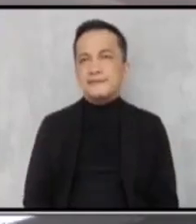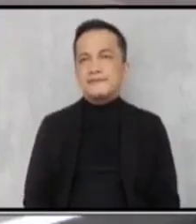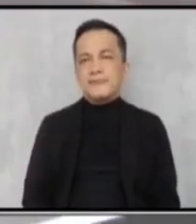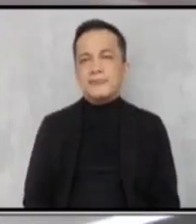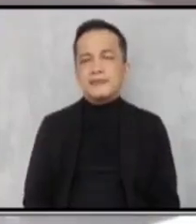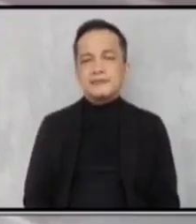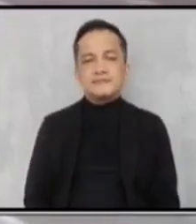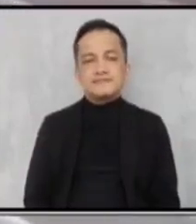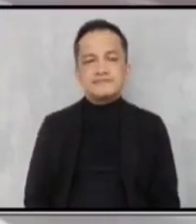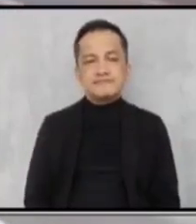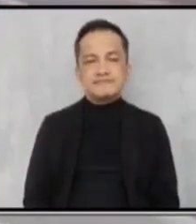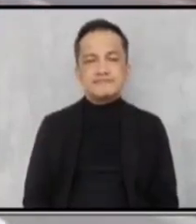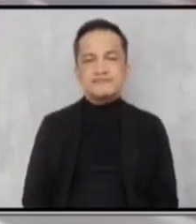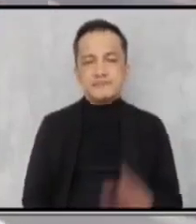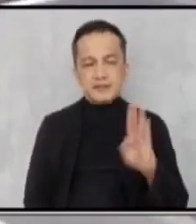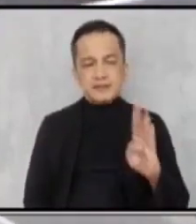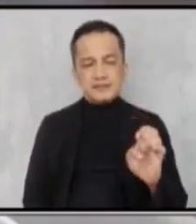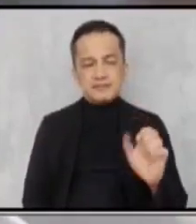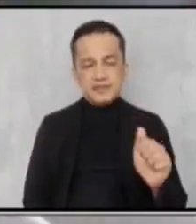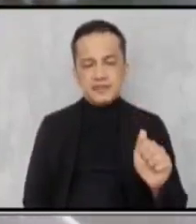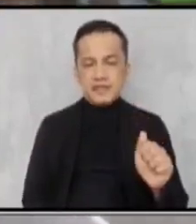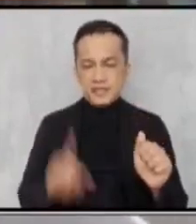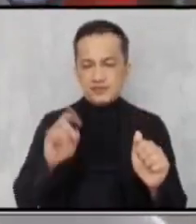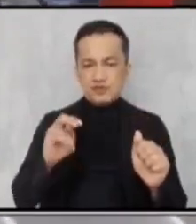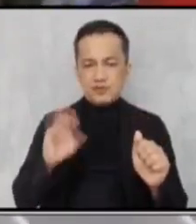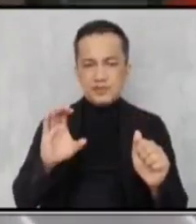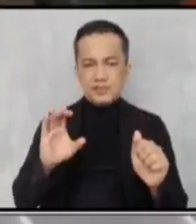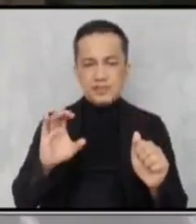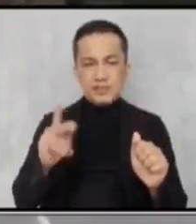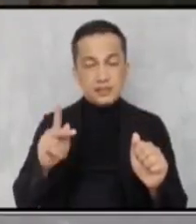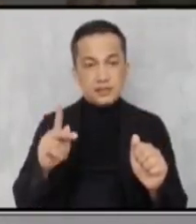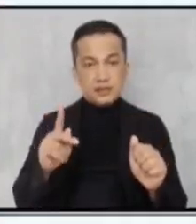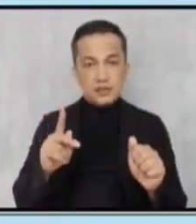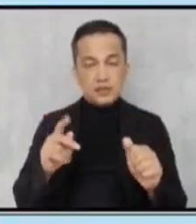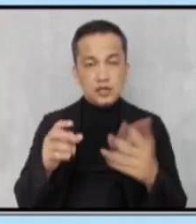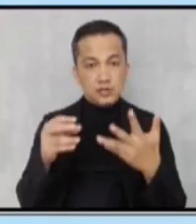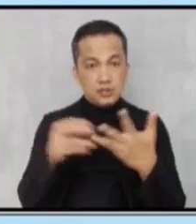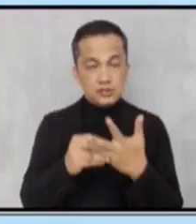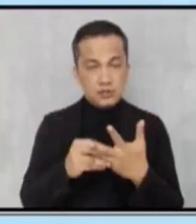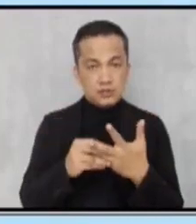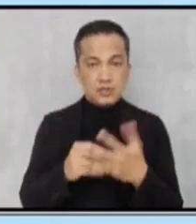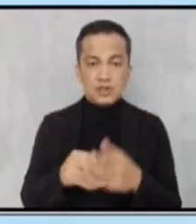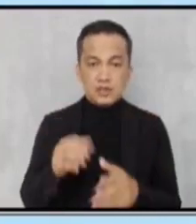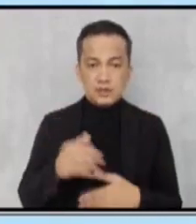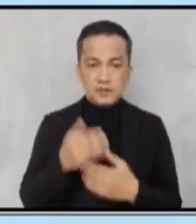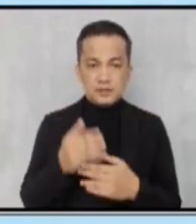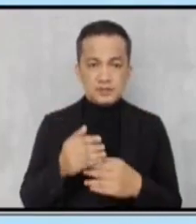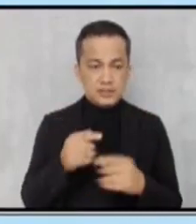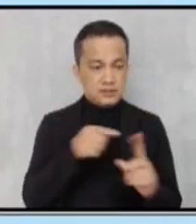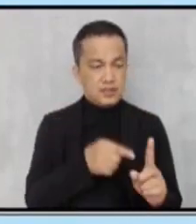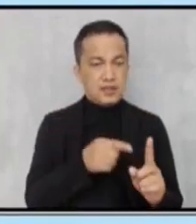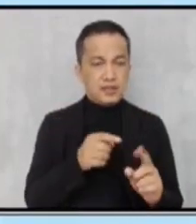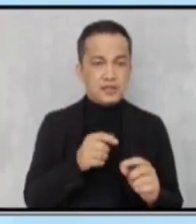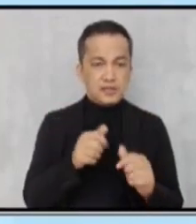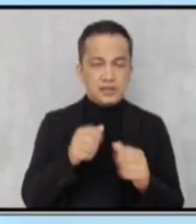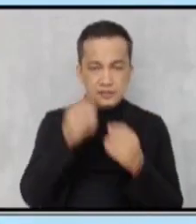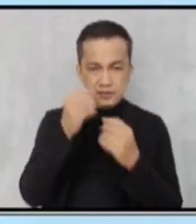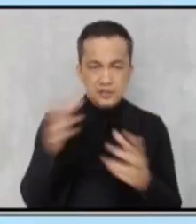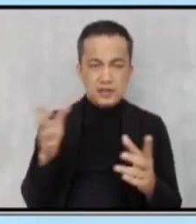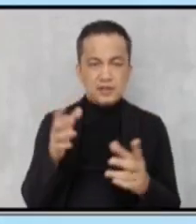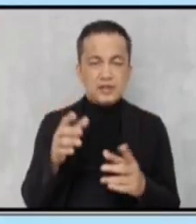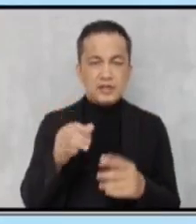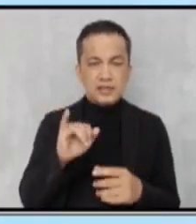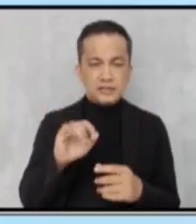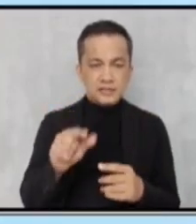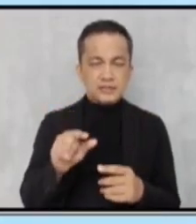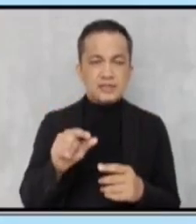Bea Alonzo, Dominic Roque, engaged na! Masayang ibinalita na aktres sa kanyang IG post ang kanyang engagement ng